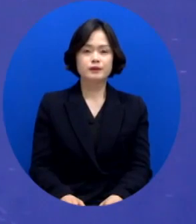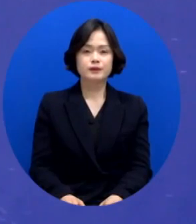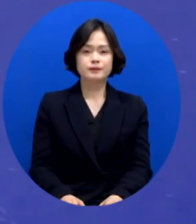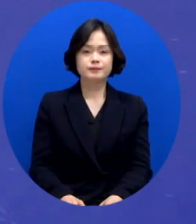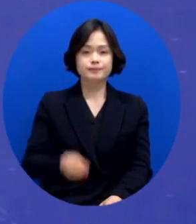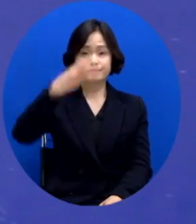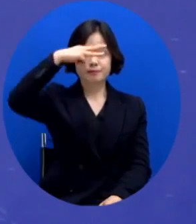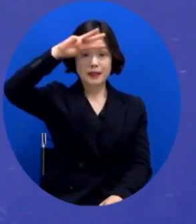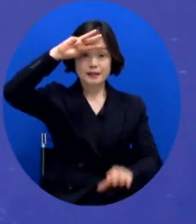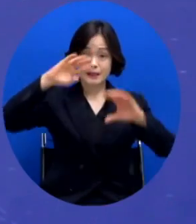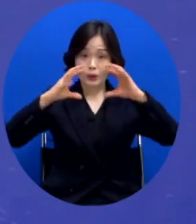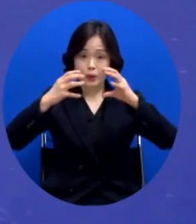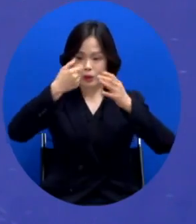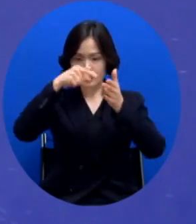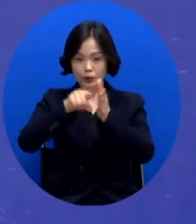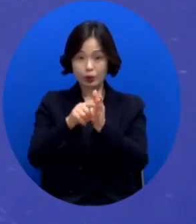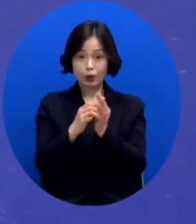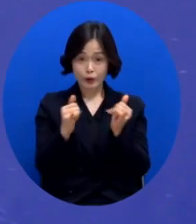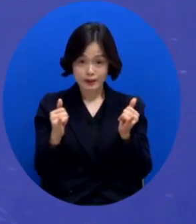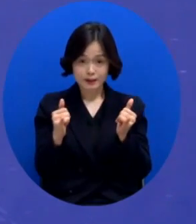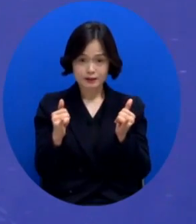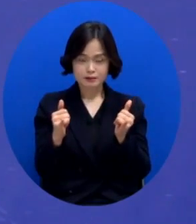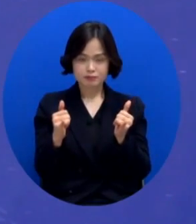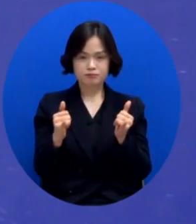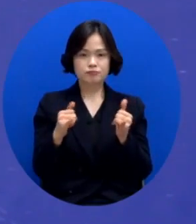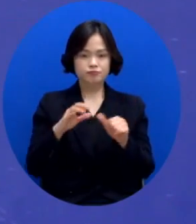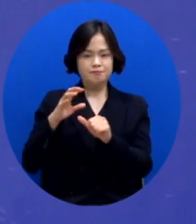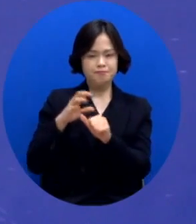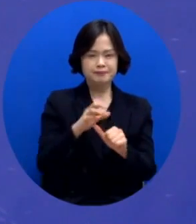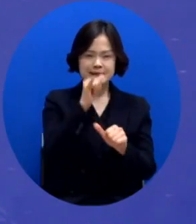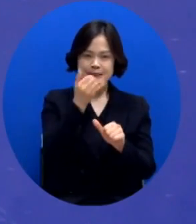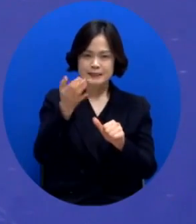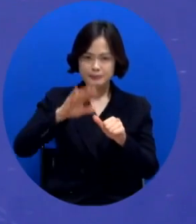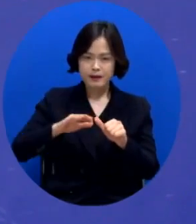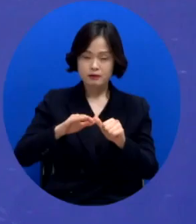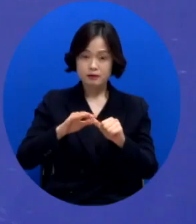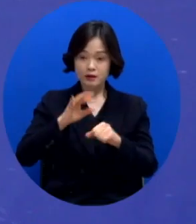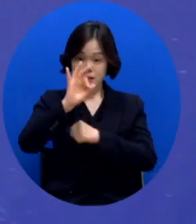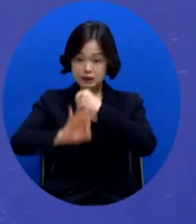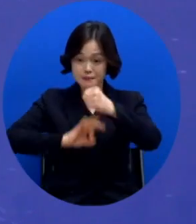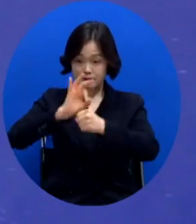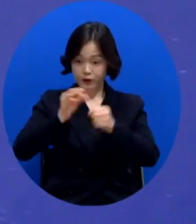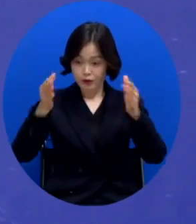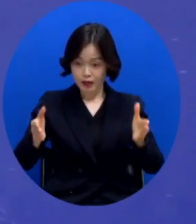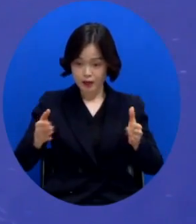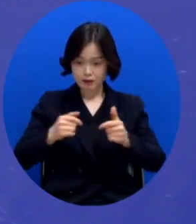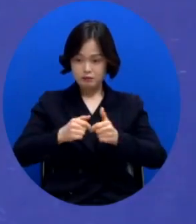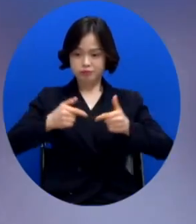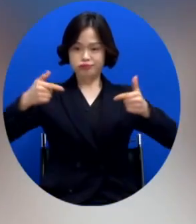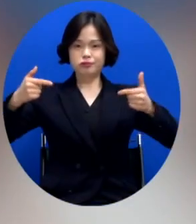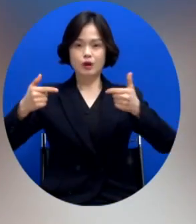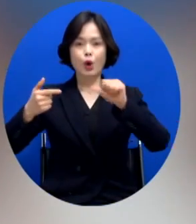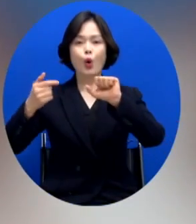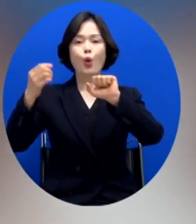핍박에도 불구하고 멕시코인의 기독교인 비율이 10년 사이 약 50%가 증가한 것으로 나타났습니다.